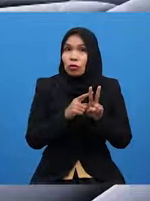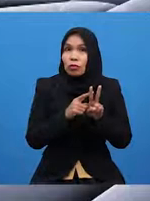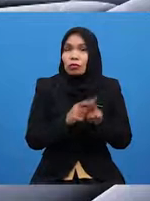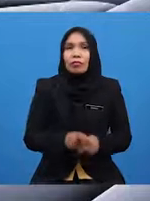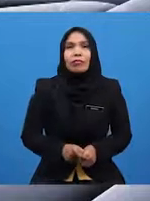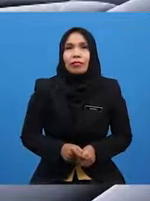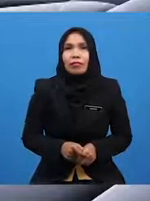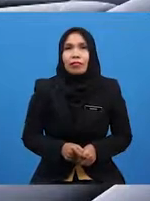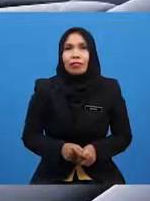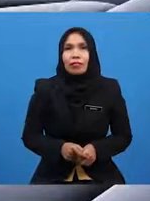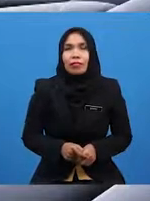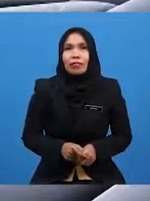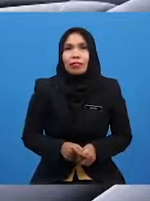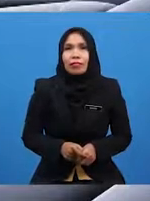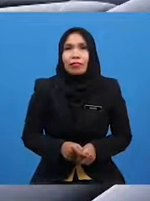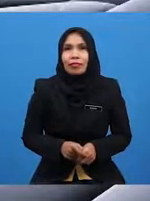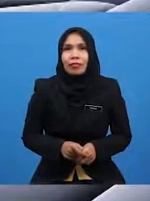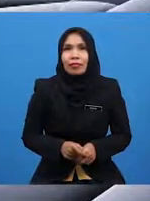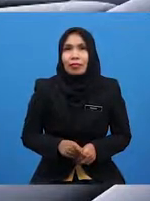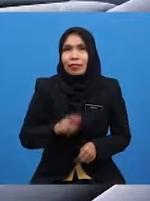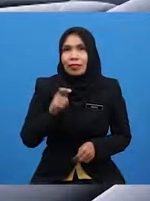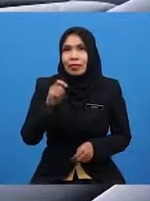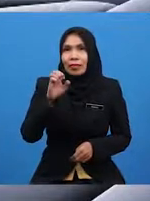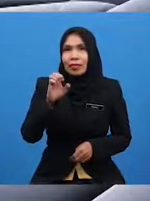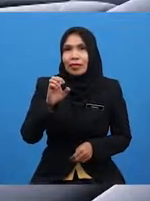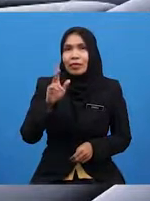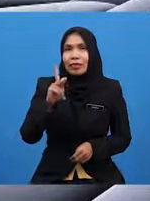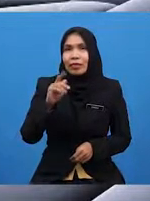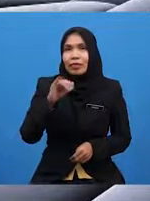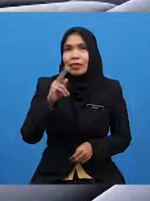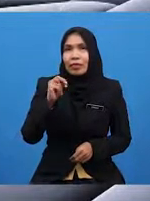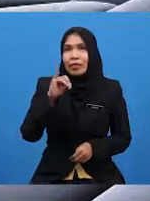penghasilan arca. Arca acuan. Ketiga, tema fauna.